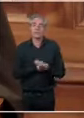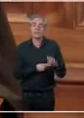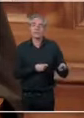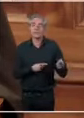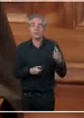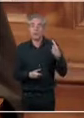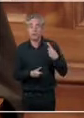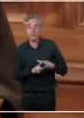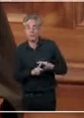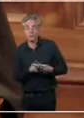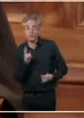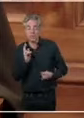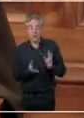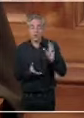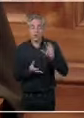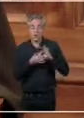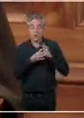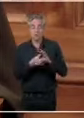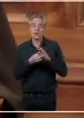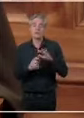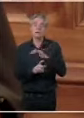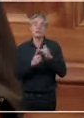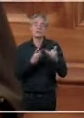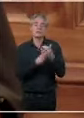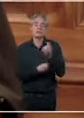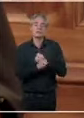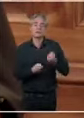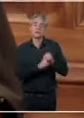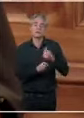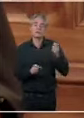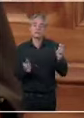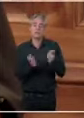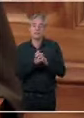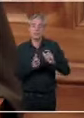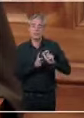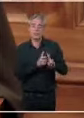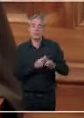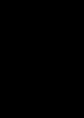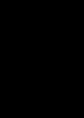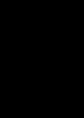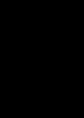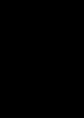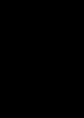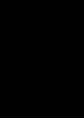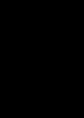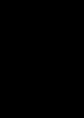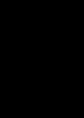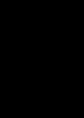mais tout autant le lien social qui se crée pendant le processus entre nos habitantes et nos habitants.